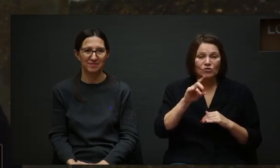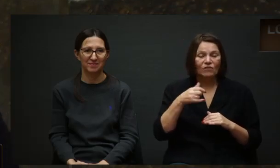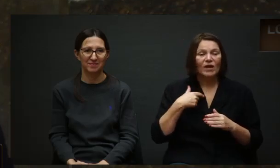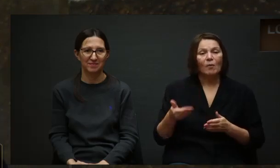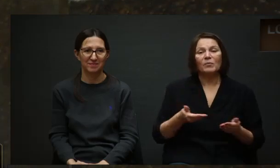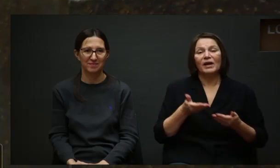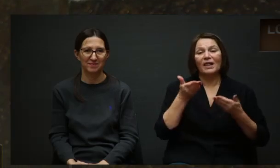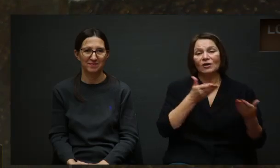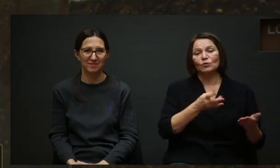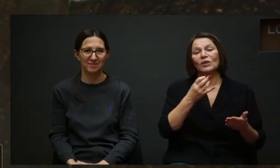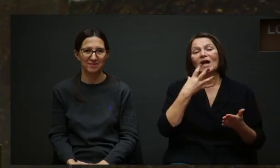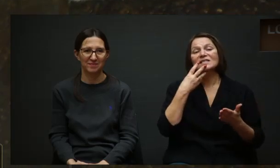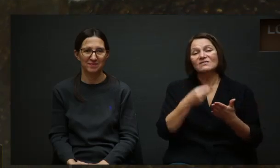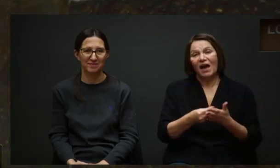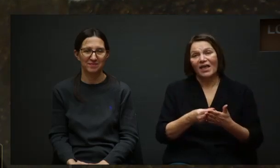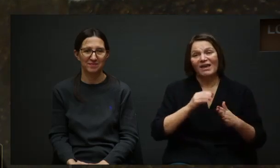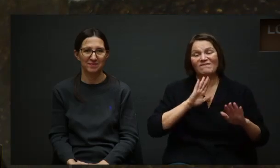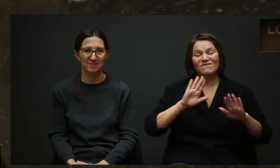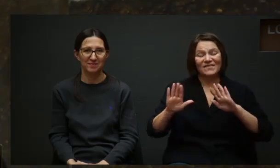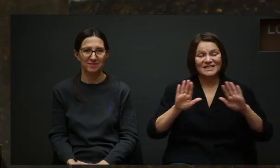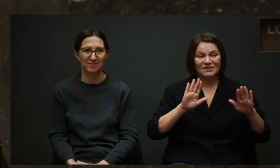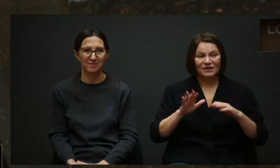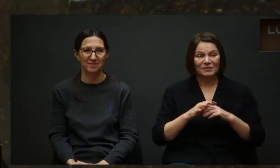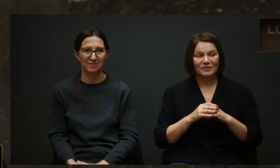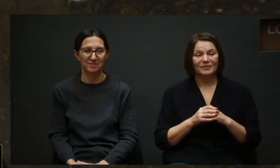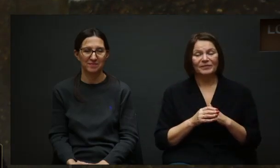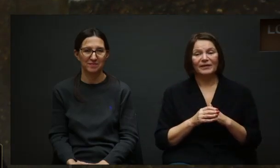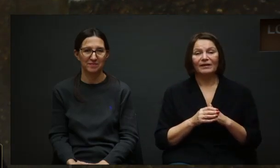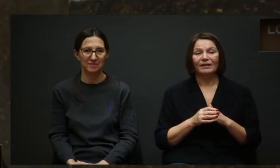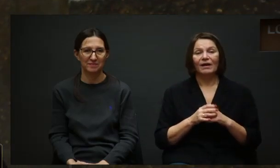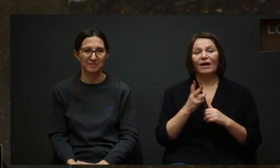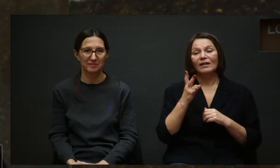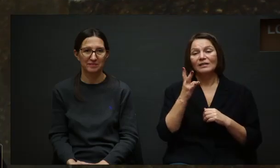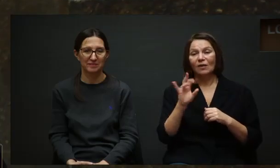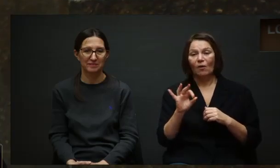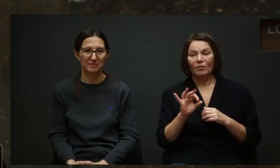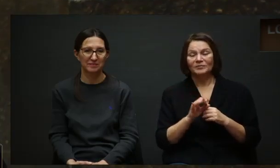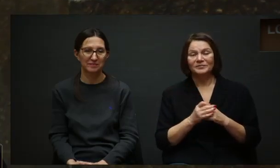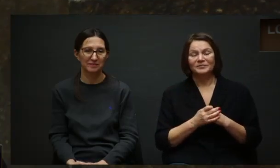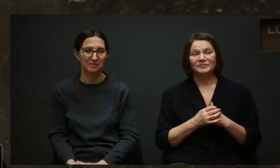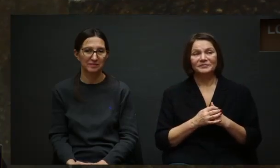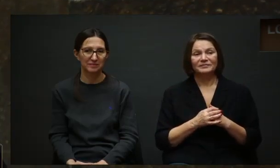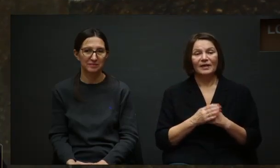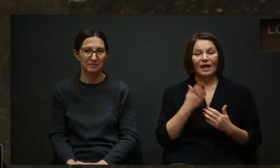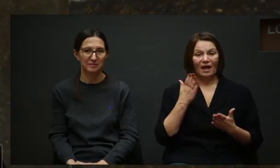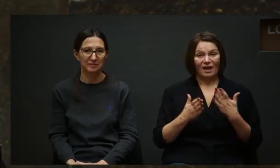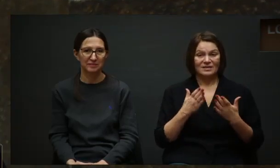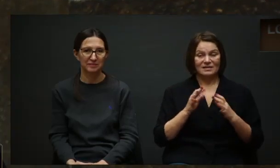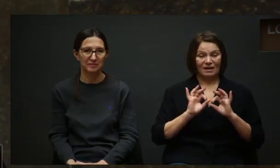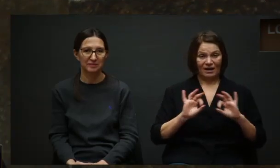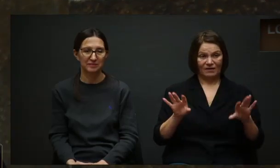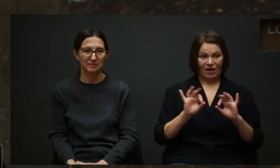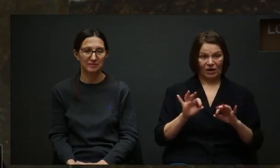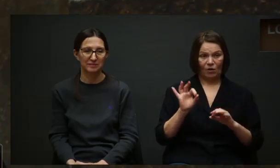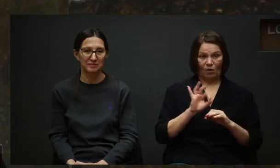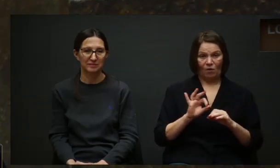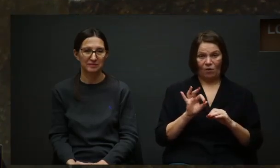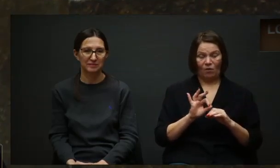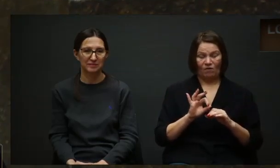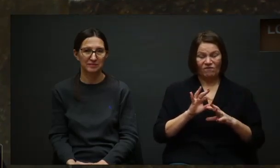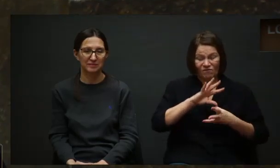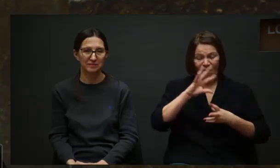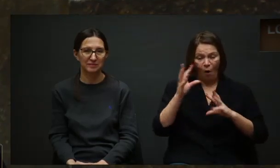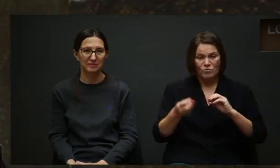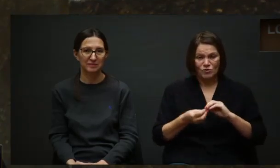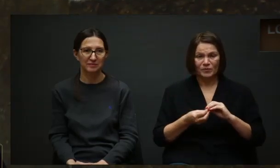на свои какие-то выставки. Но если говорить о, так сказать, в общем,